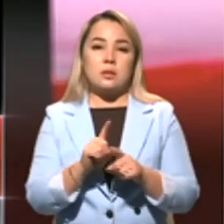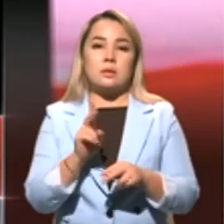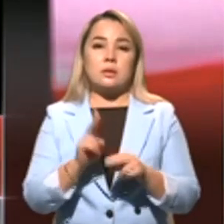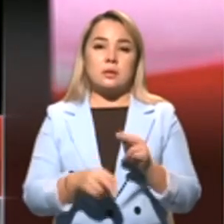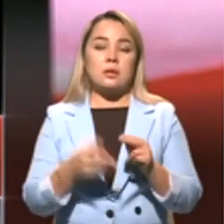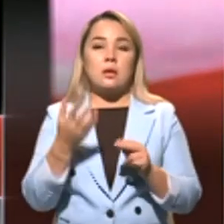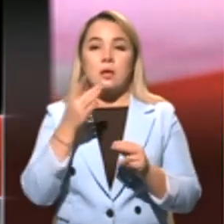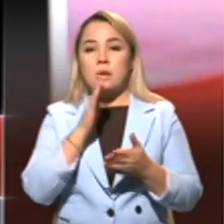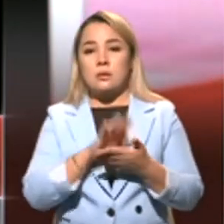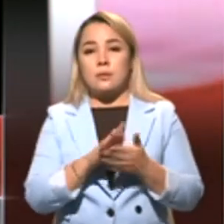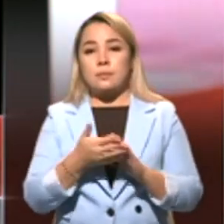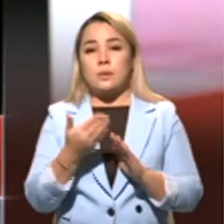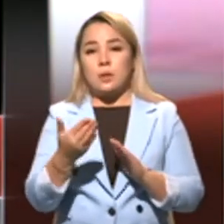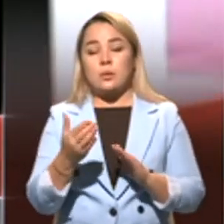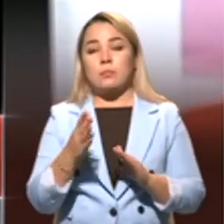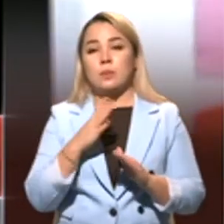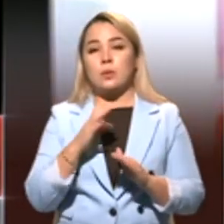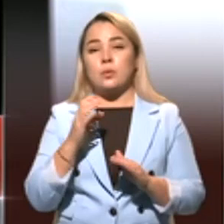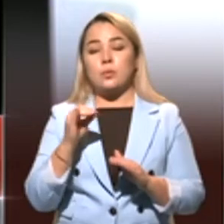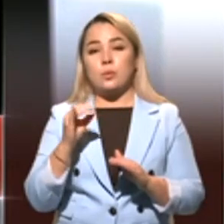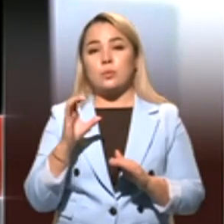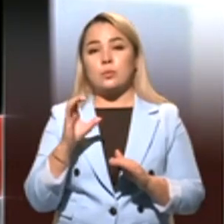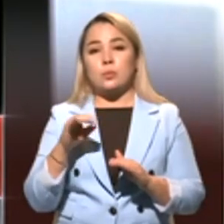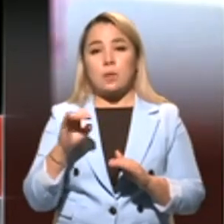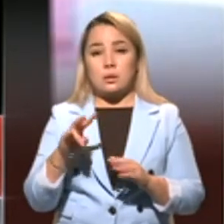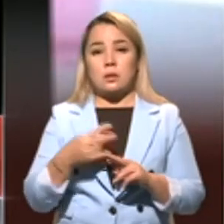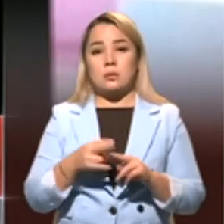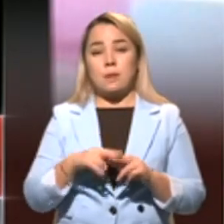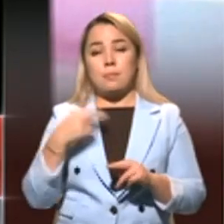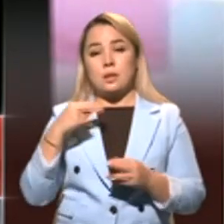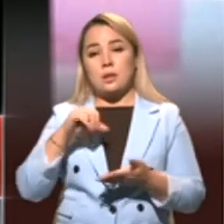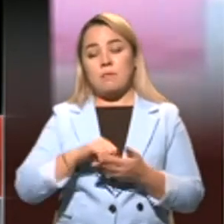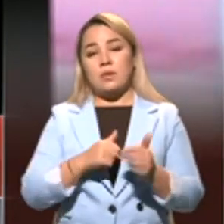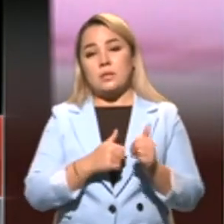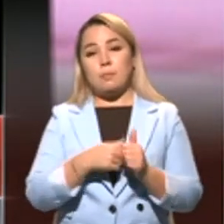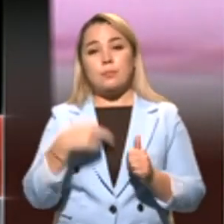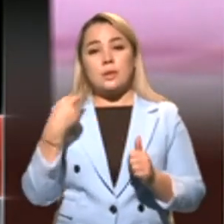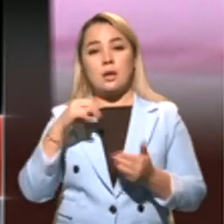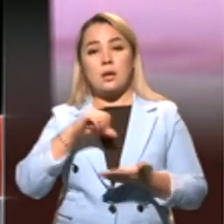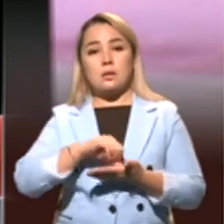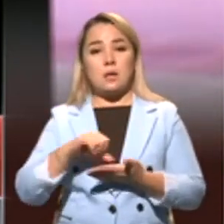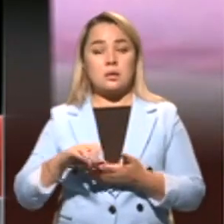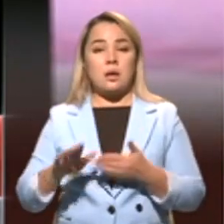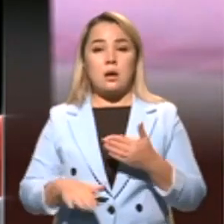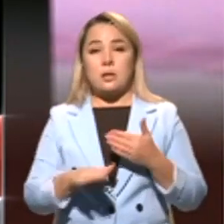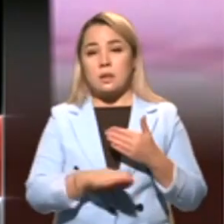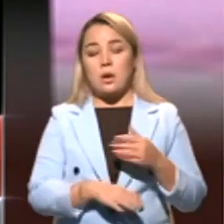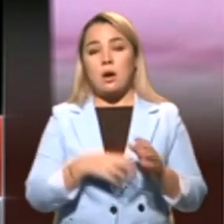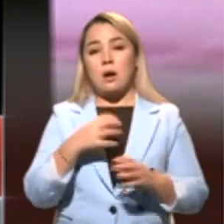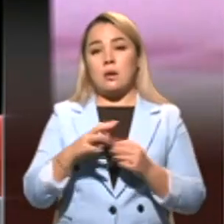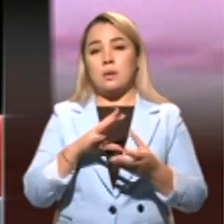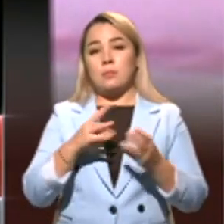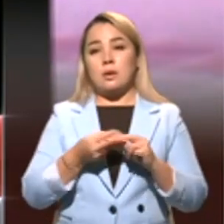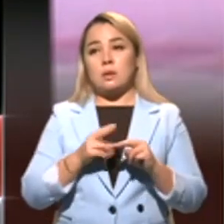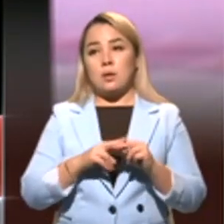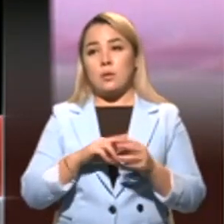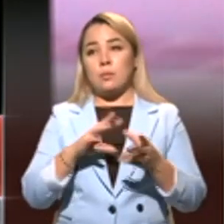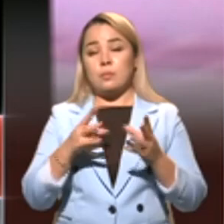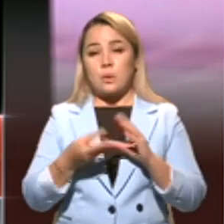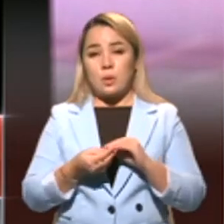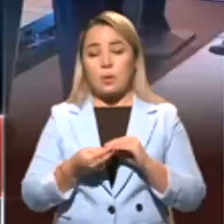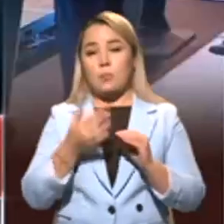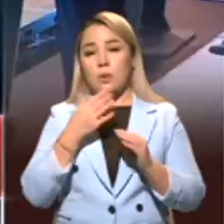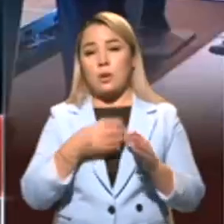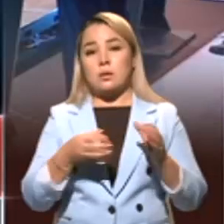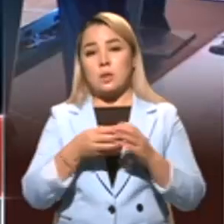кезде оңтүстік Судан президенті мен оның вице-президенттерінің аяғын бүкіл әлем бұқаралық